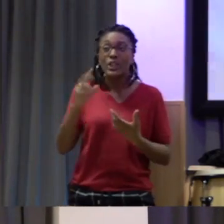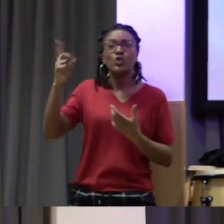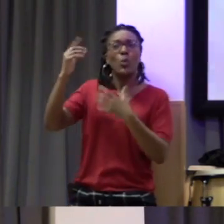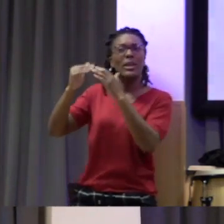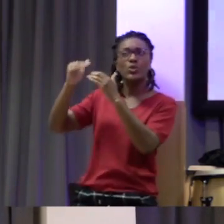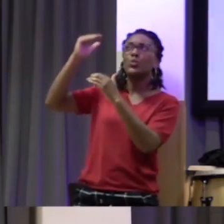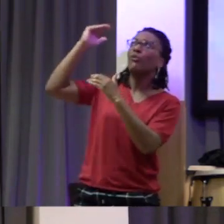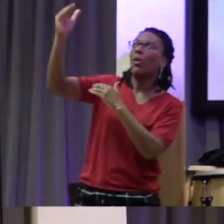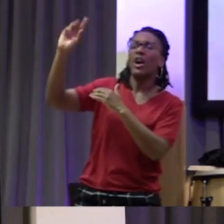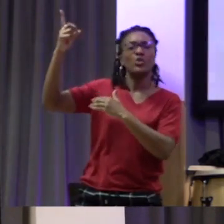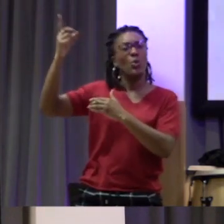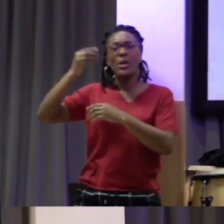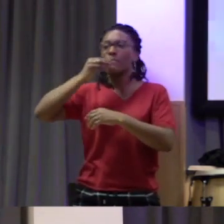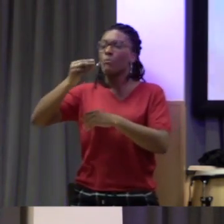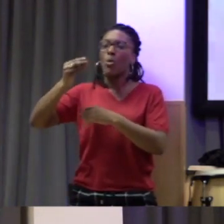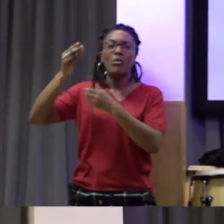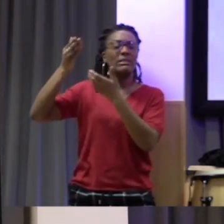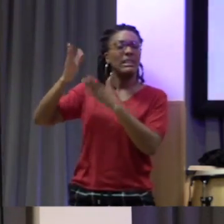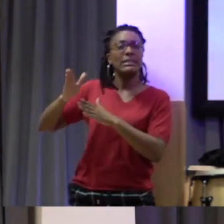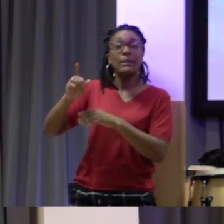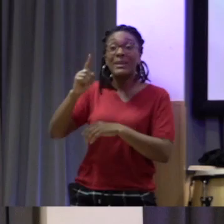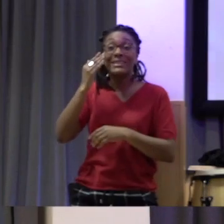concorde pas avec sa parole, rejetez-la, chers frères et sœurs.